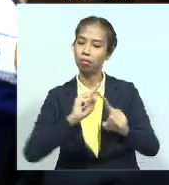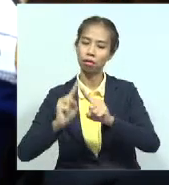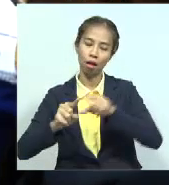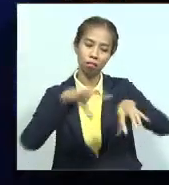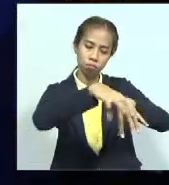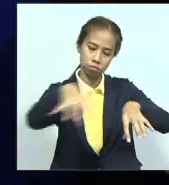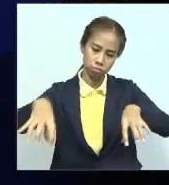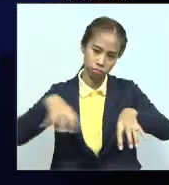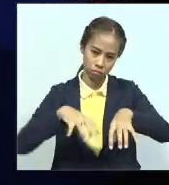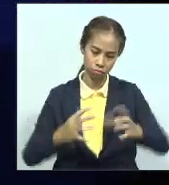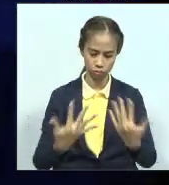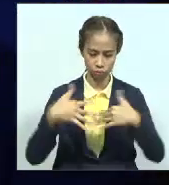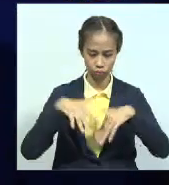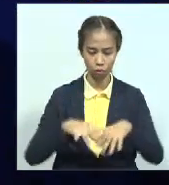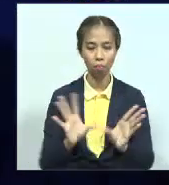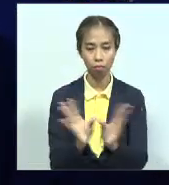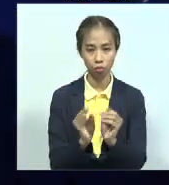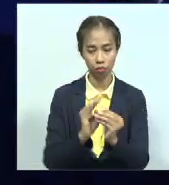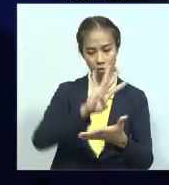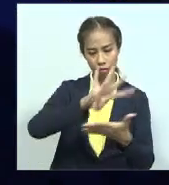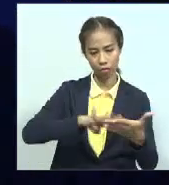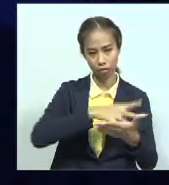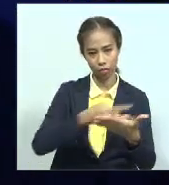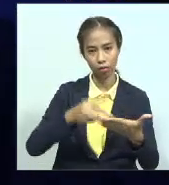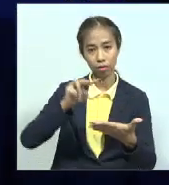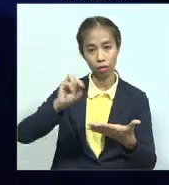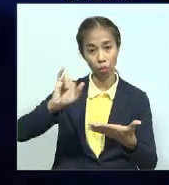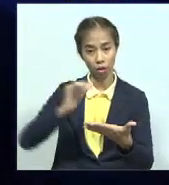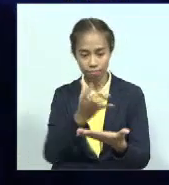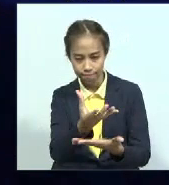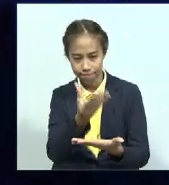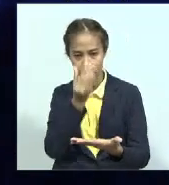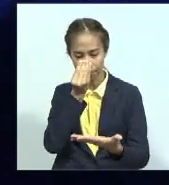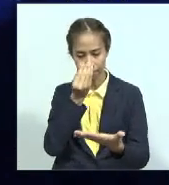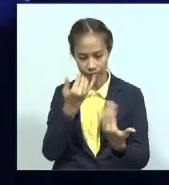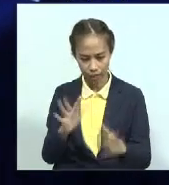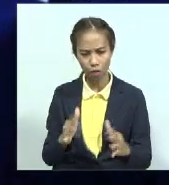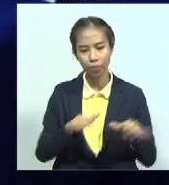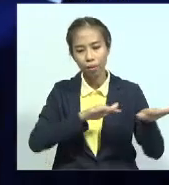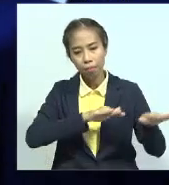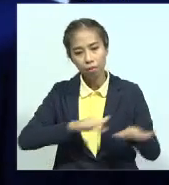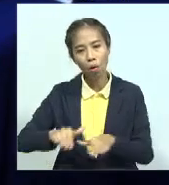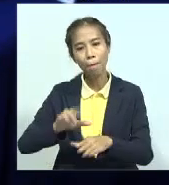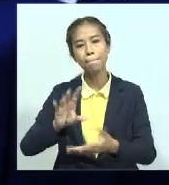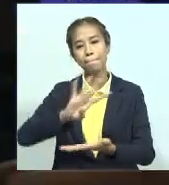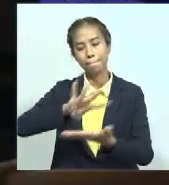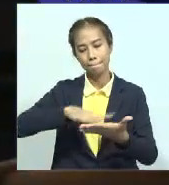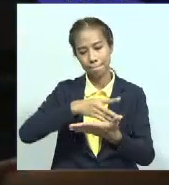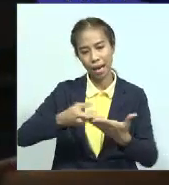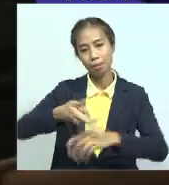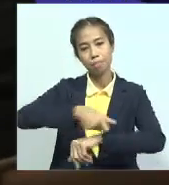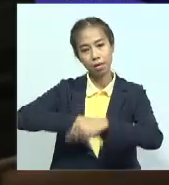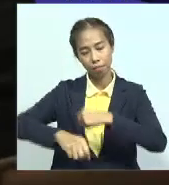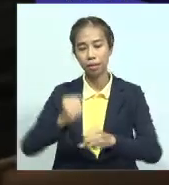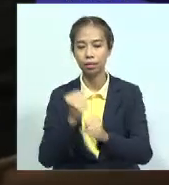เข้าร่วมการประชุมเพื่อรับทราบนโยบายและแนวทางการเตรียมความพร้อมในการจัดแผนปฏิบัติการบริหารจัดการ